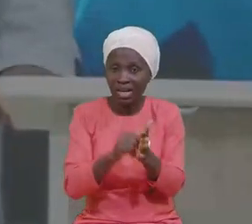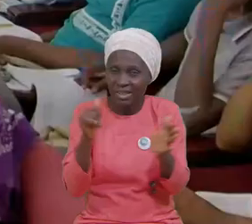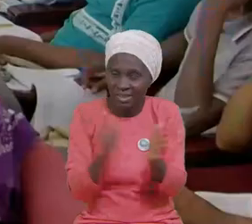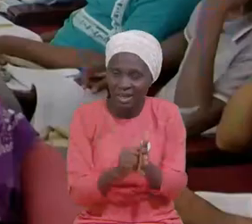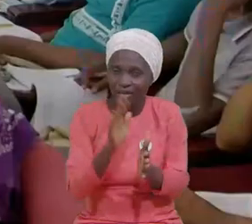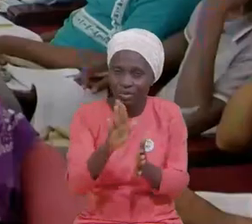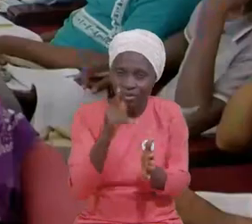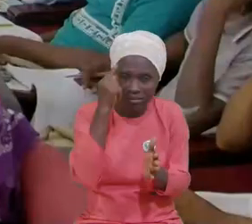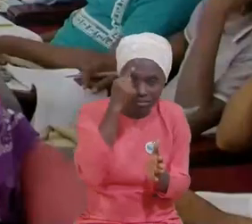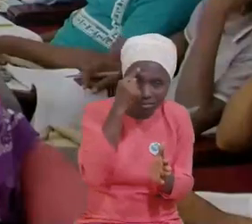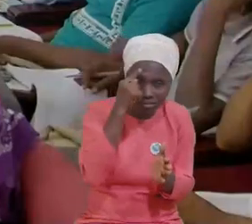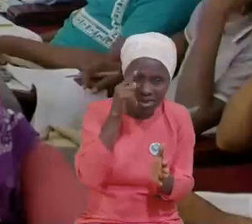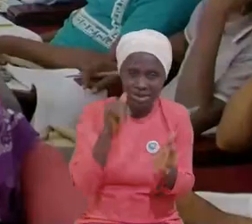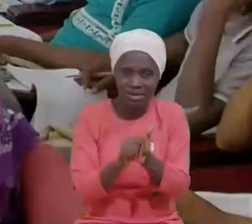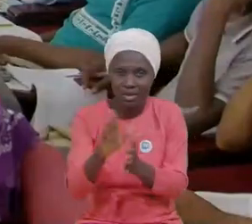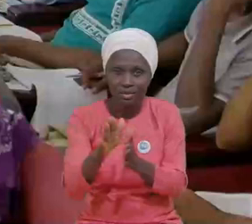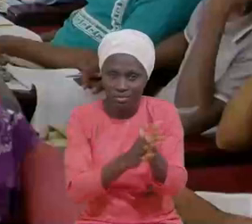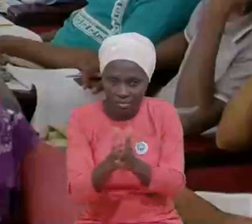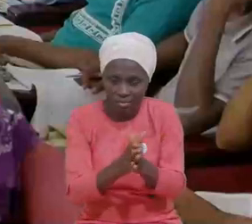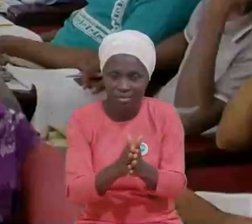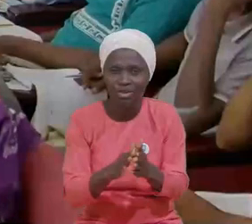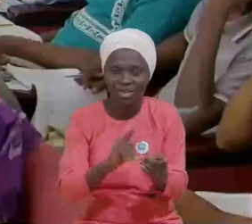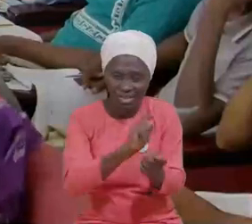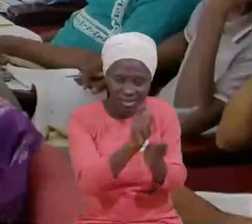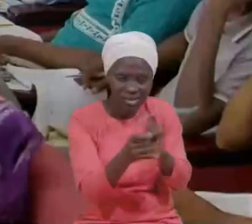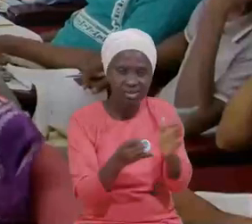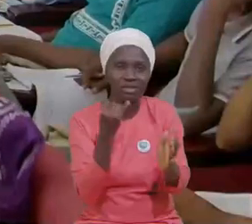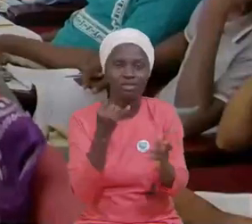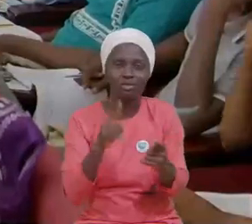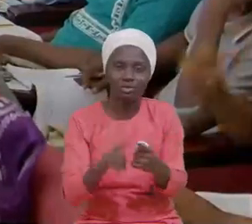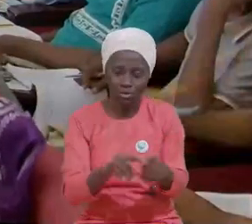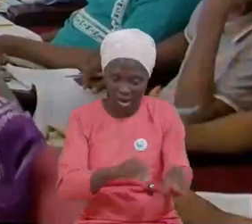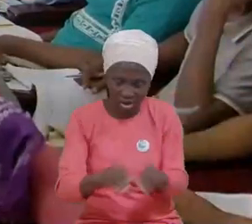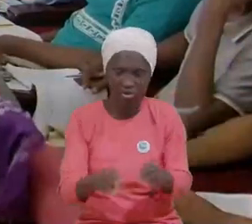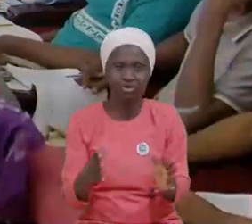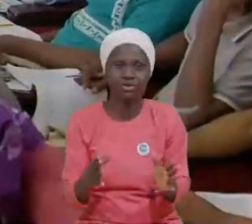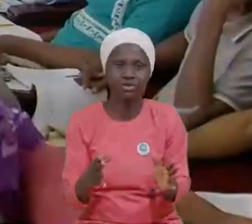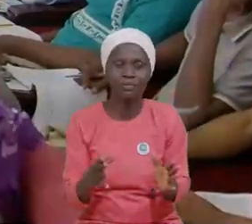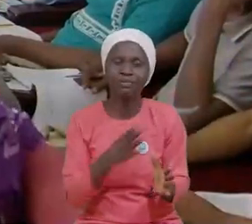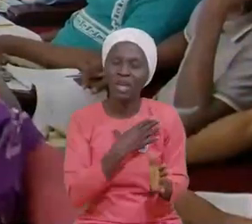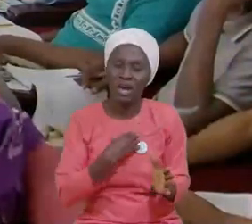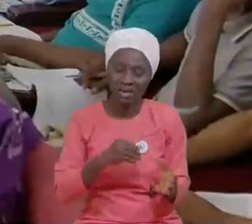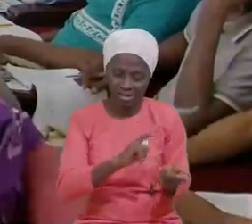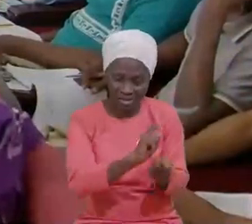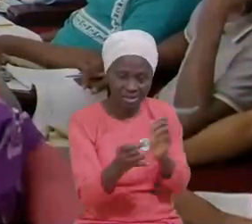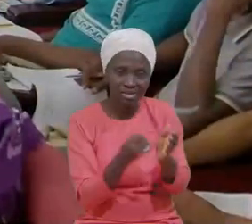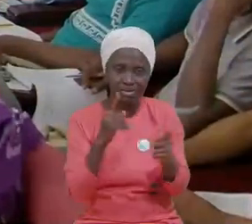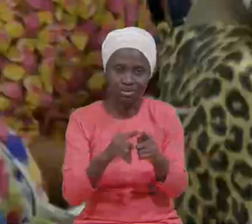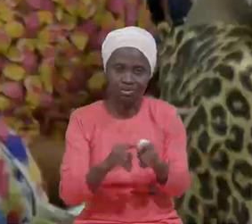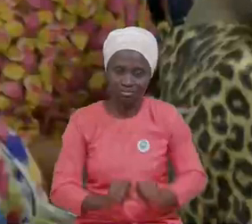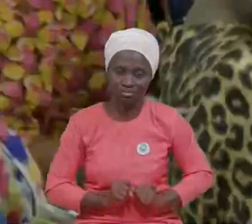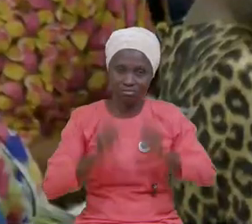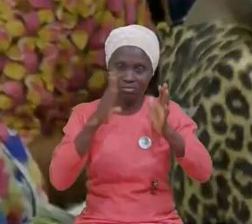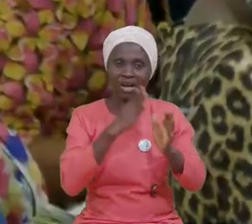en action. Cette décision-là, transforme-la en dédicace. Et cette pensée, transforme-la en